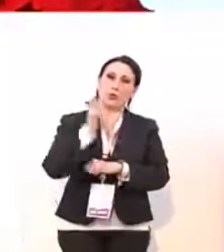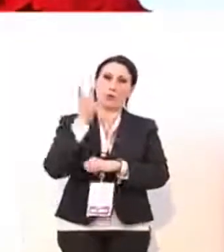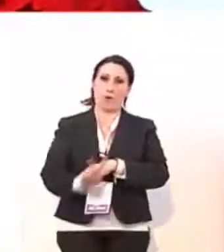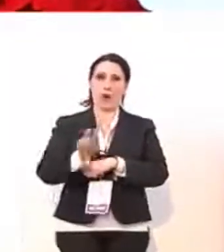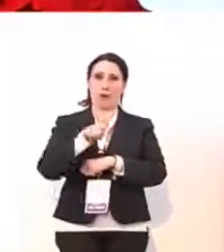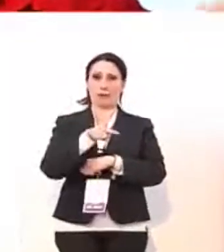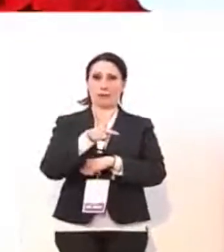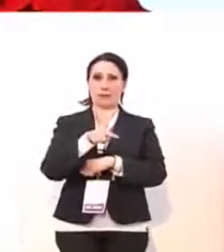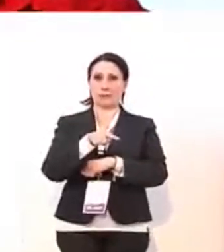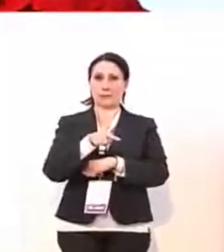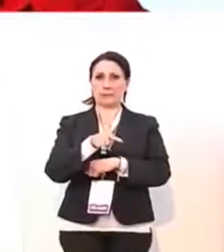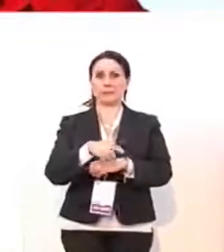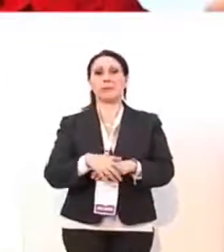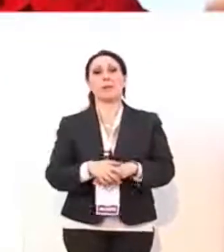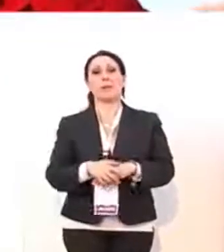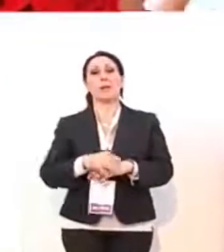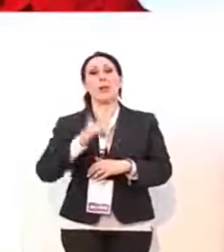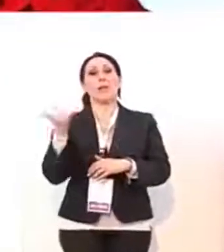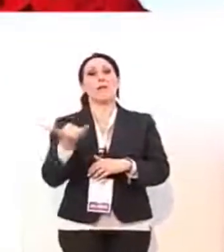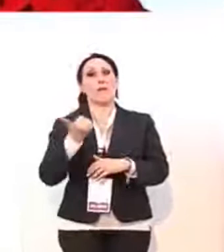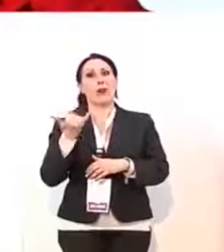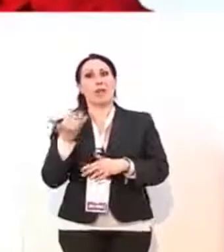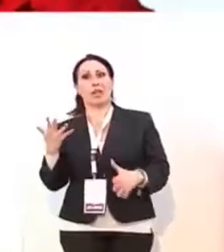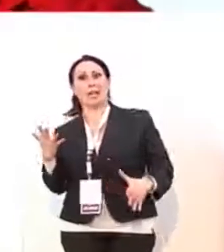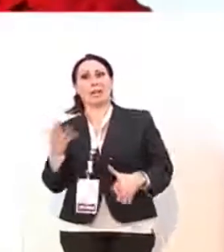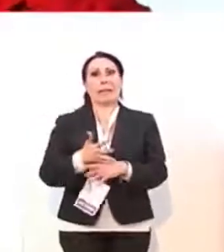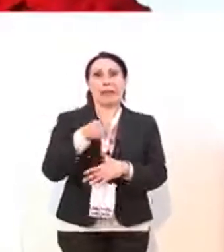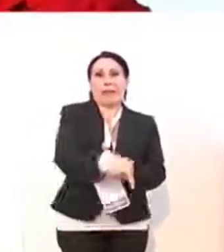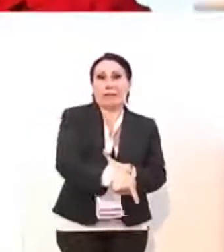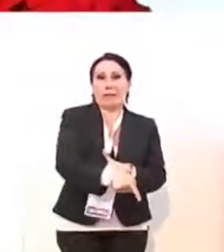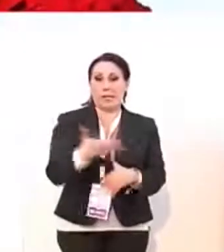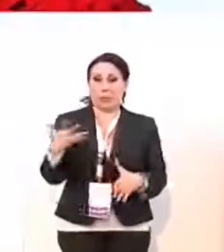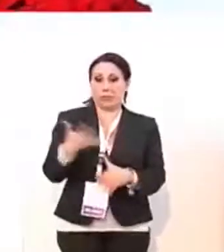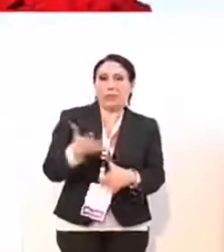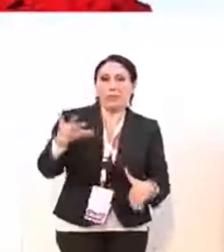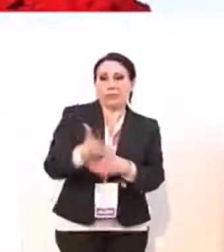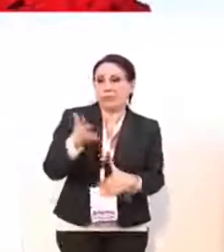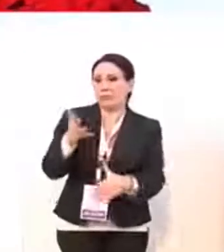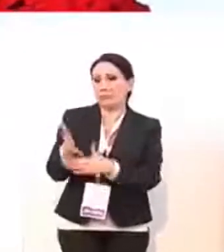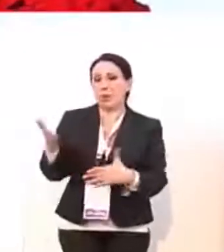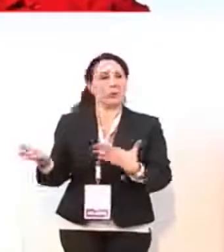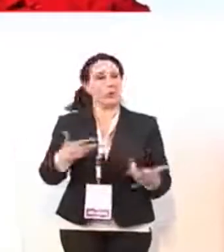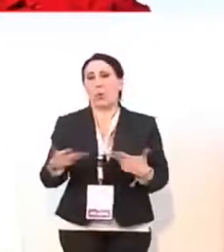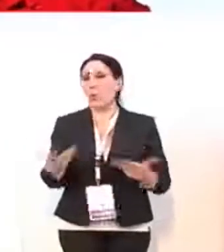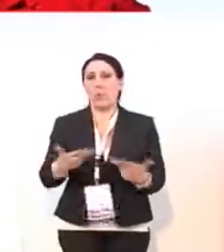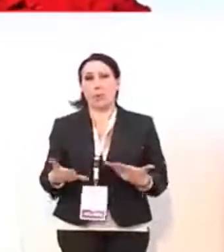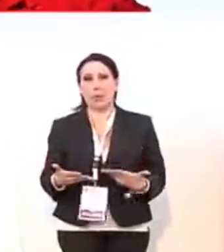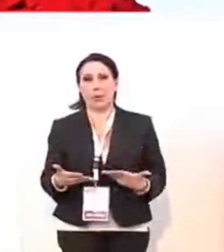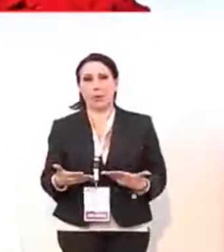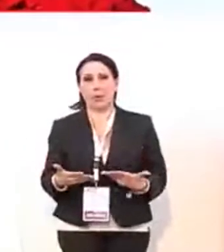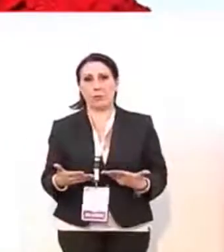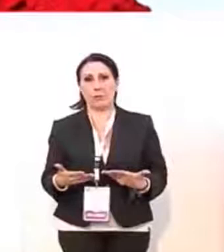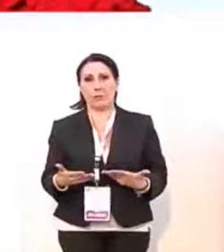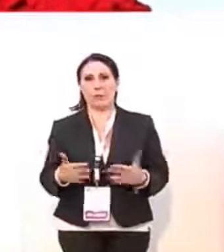facile intervenire nel momento in cui c'è già sommovimento che non nel momento in cui c'è proprio